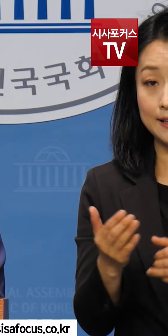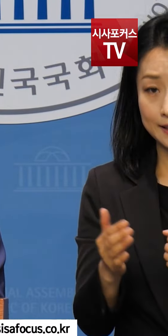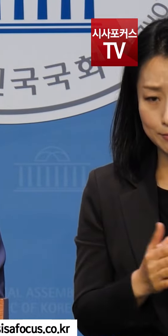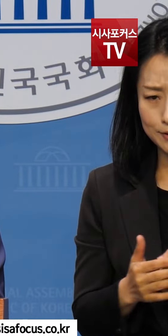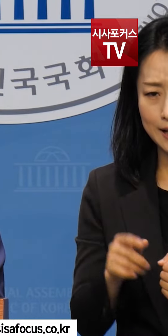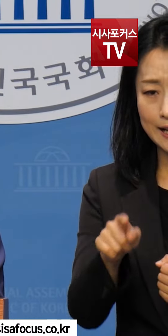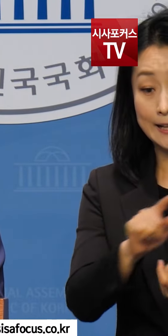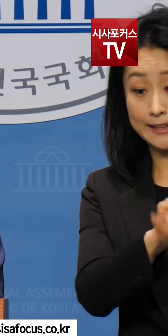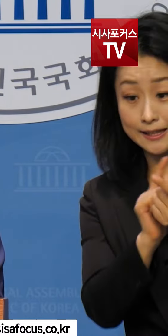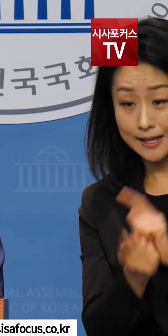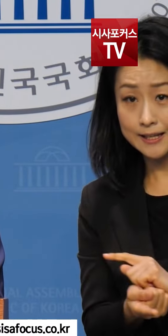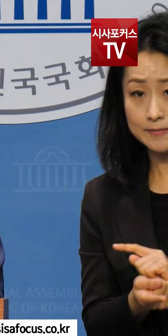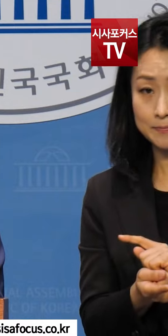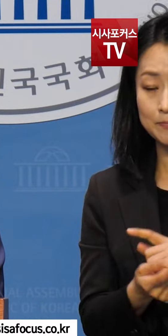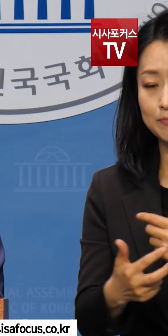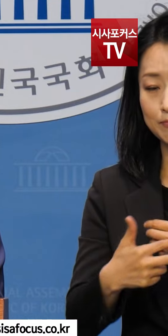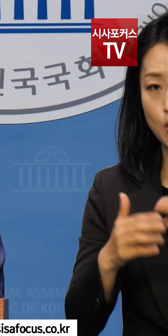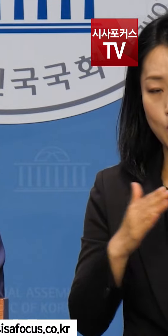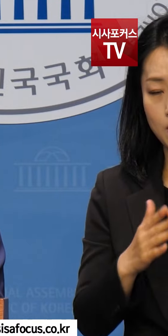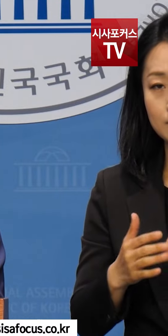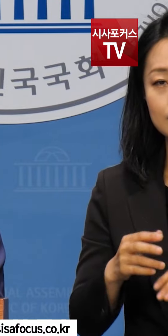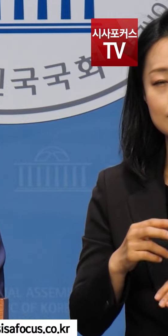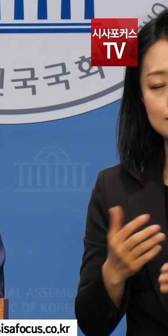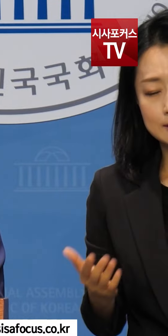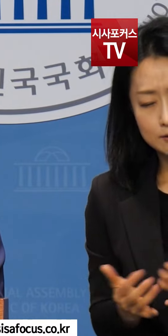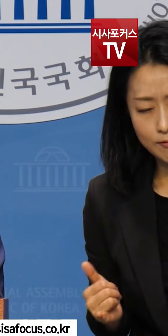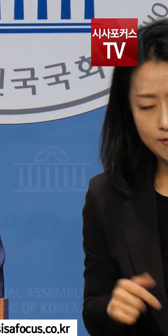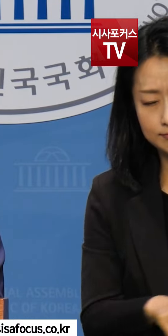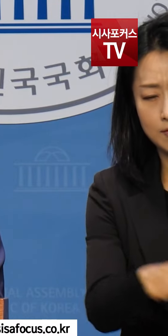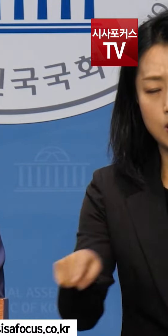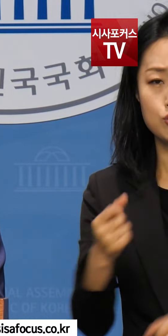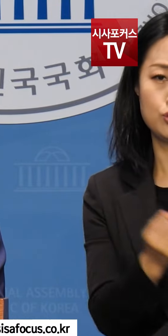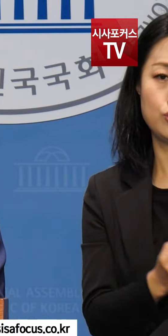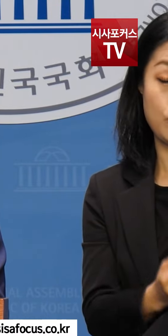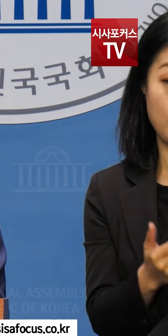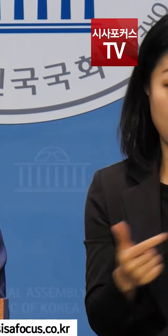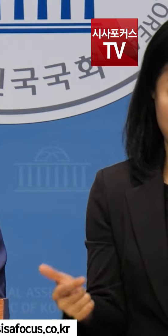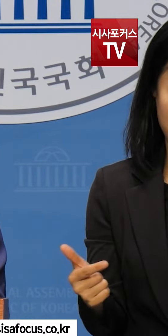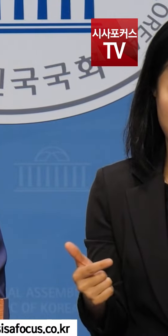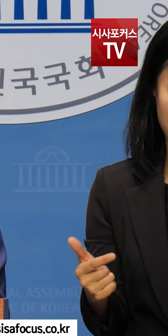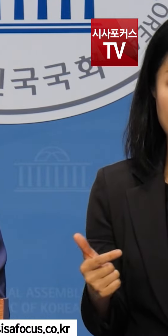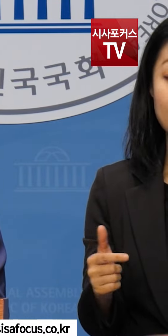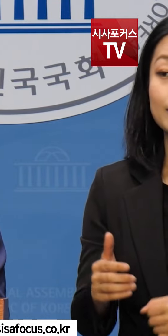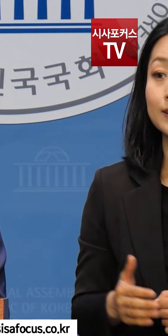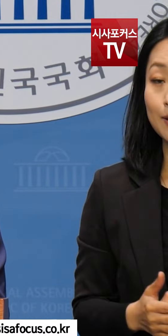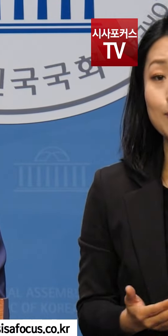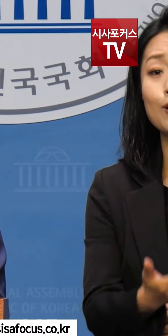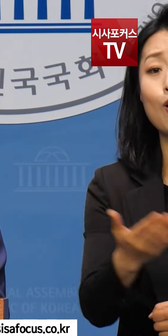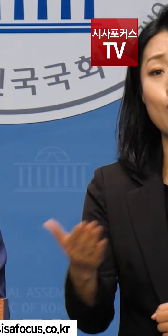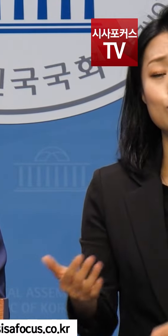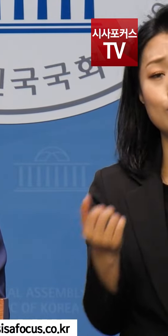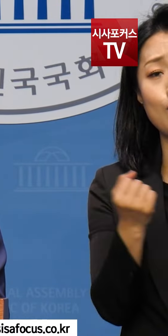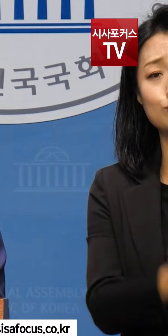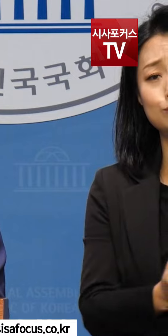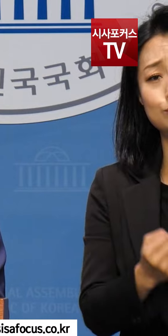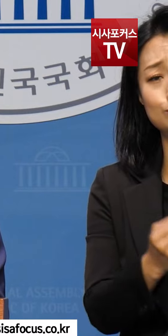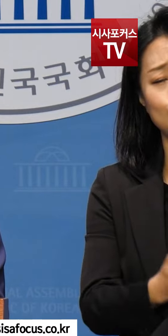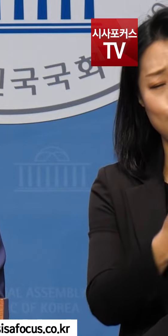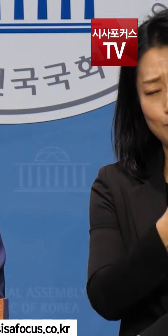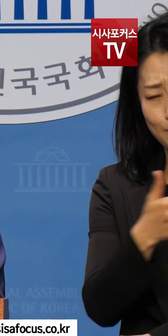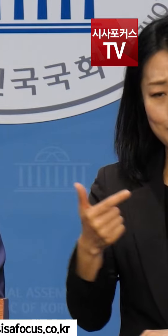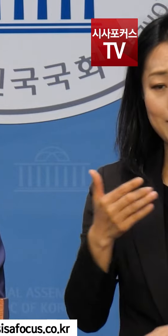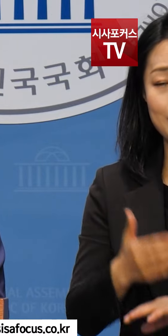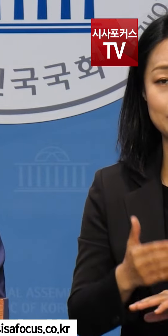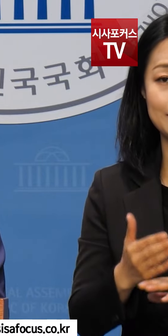않고 헌신하는 병원의 보건의료 인력들이 있습니다. 이 자리를 빌려 여러분들의 노고에